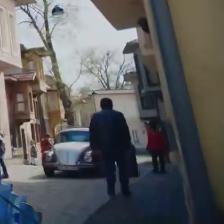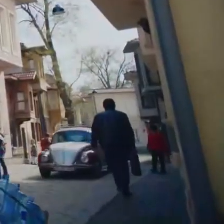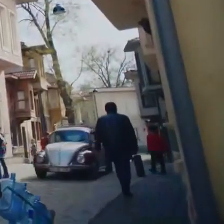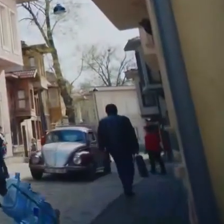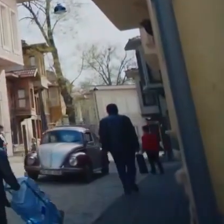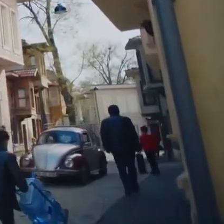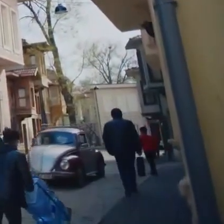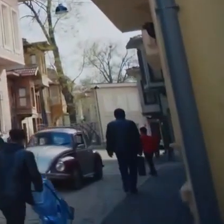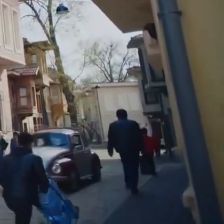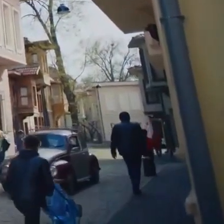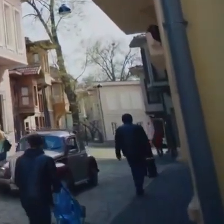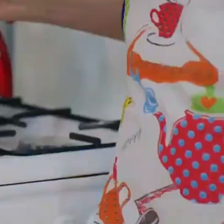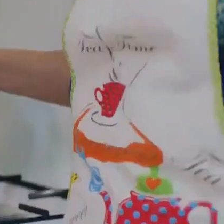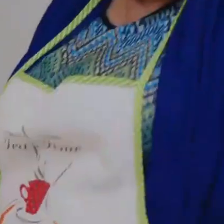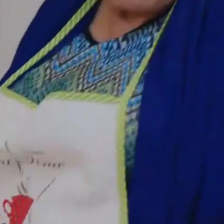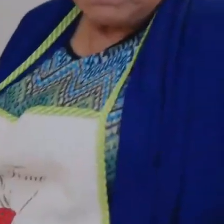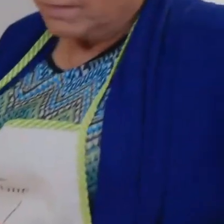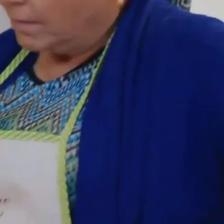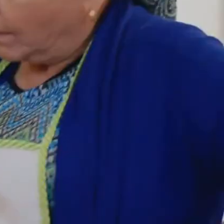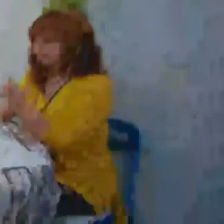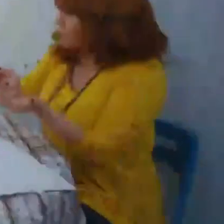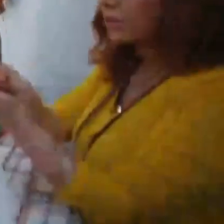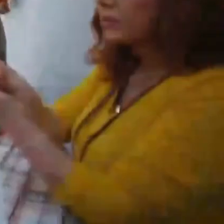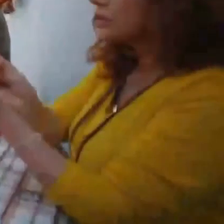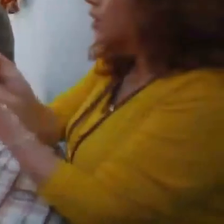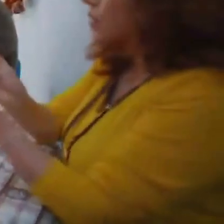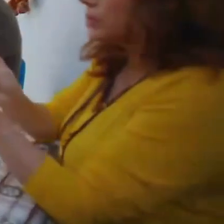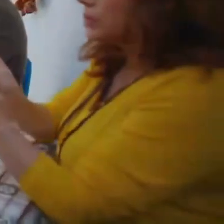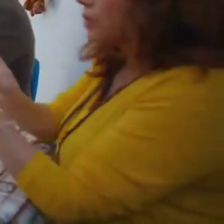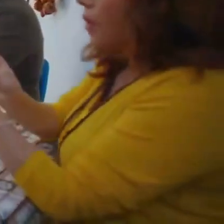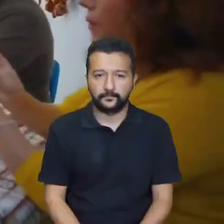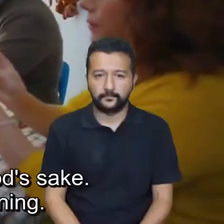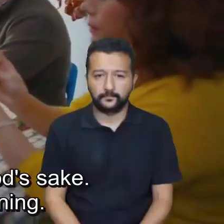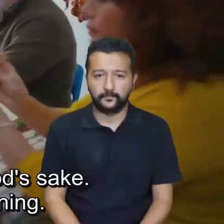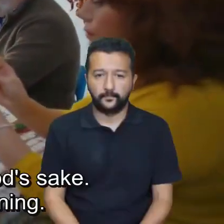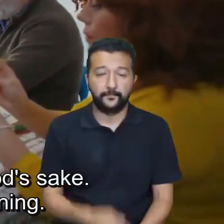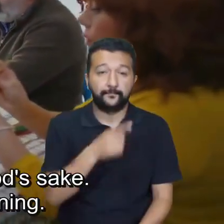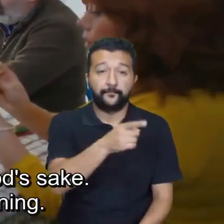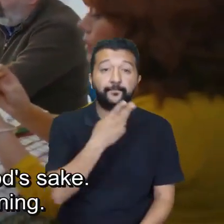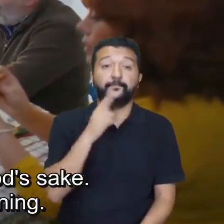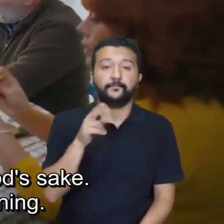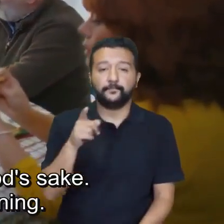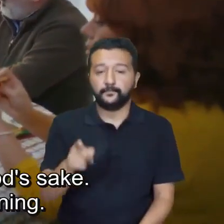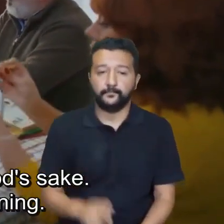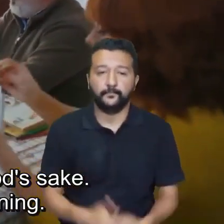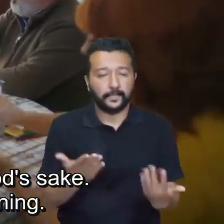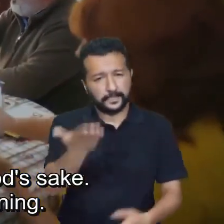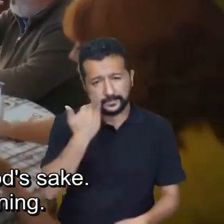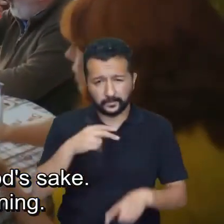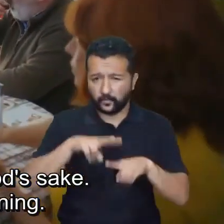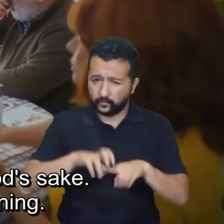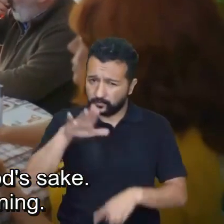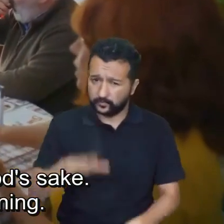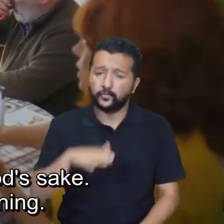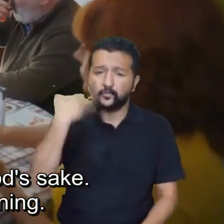ikili merakla kalkmışlardı. Gülerek geri oturdular. Adilelerin evi mutfaktalar, Adile ocakta, Allah. İhsanlar masada. Hadi gel otur